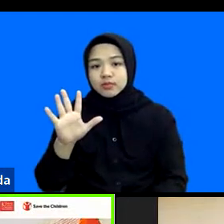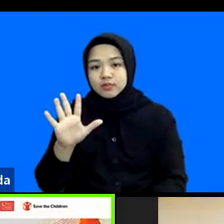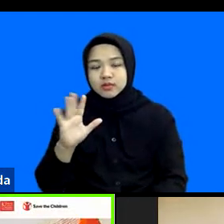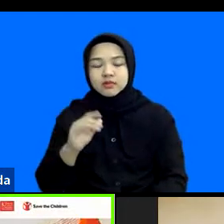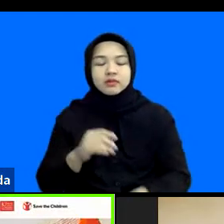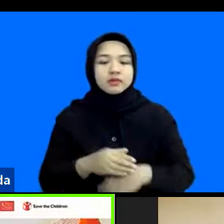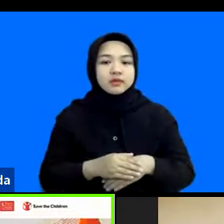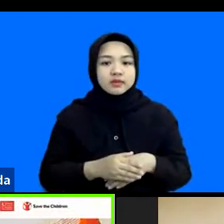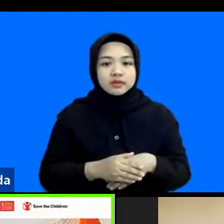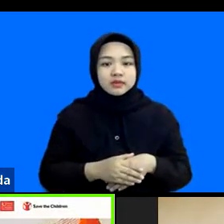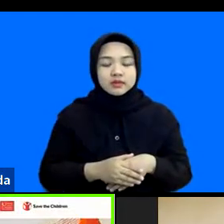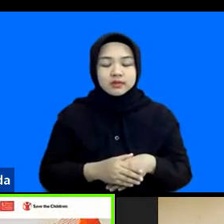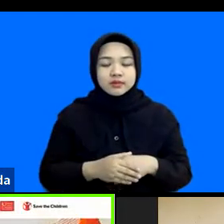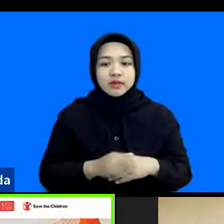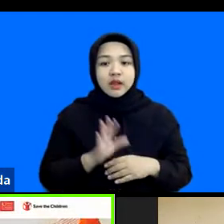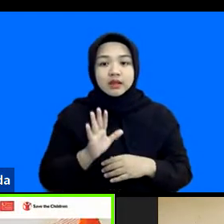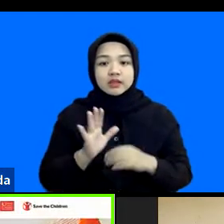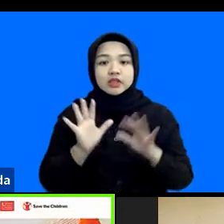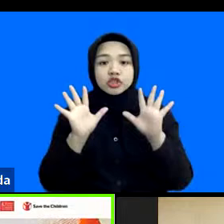Jadi nanti